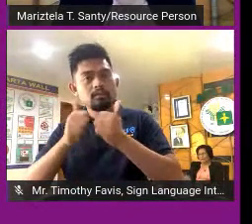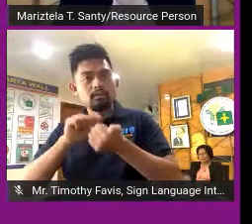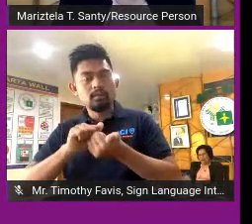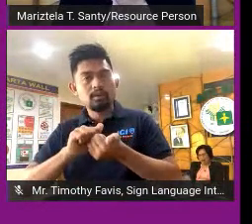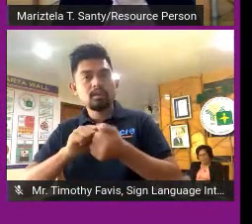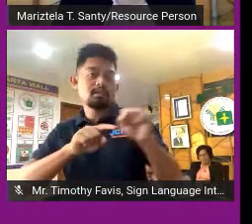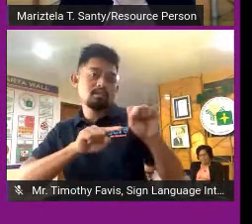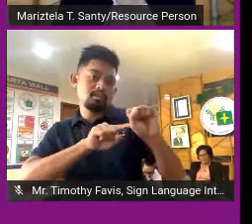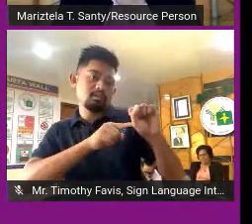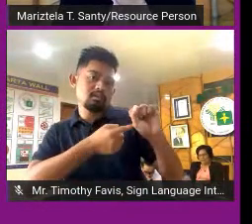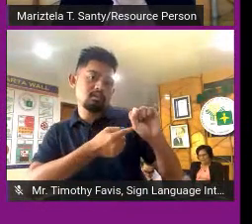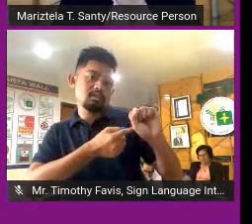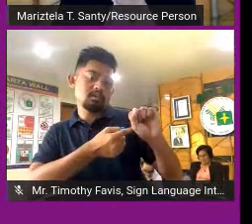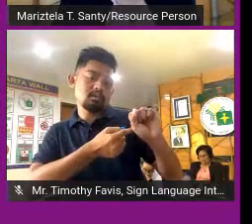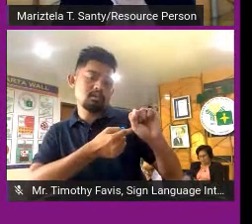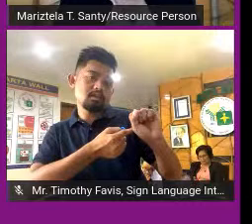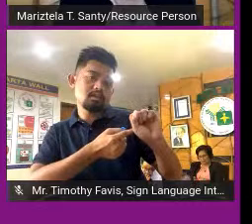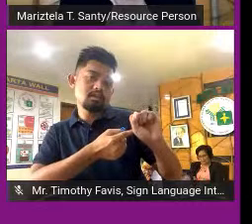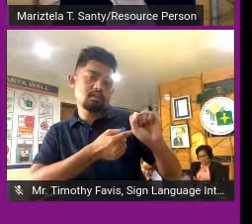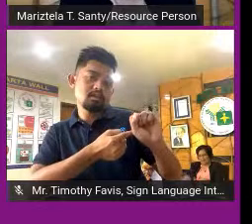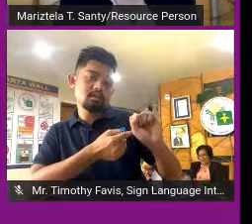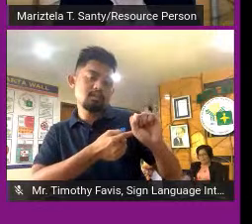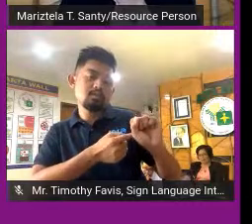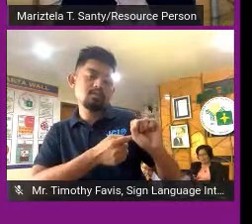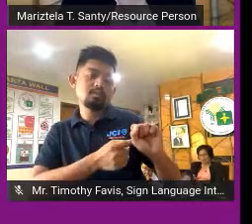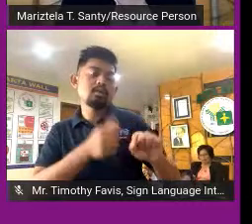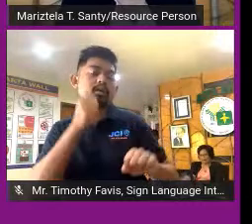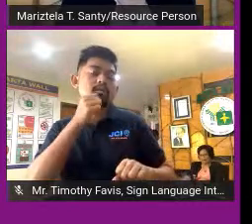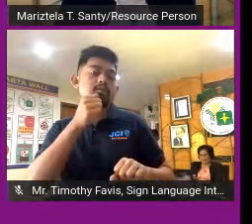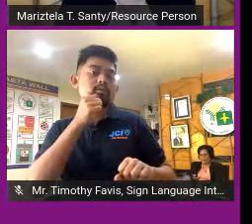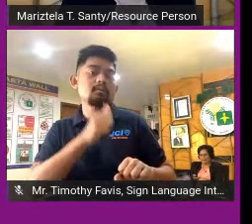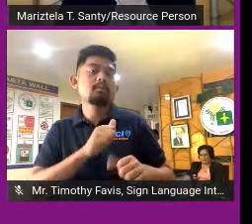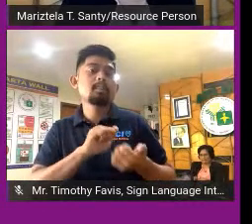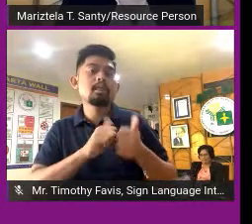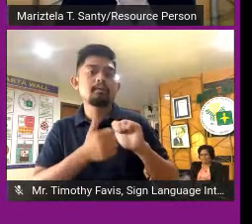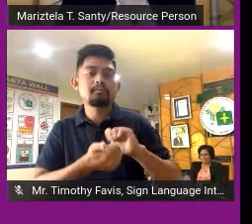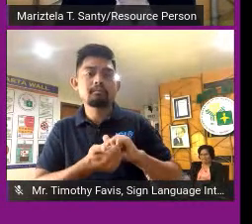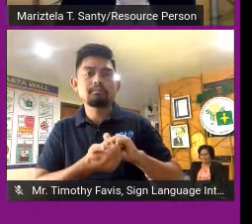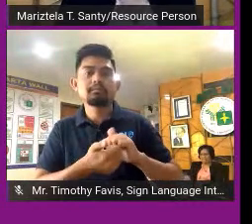pinag-uumpisahan ng mga pang-aapi sa mga kababaihan at kalalaki.